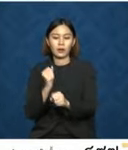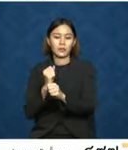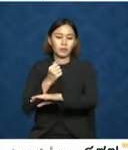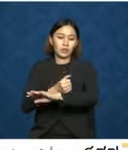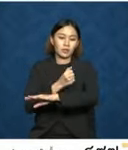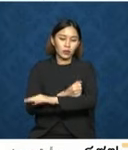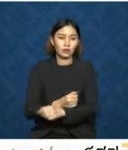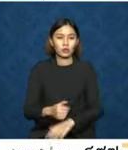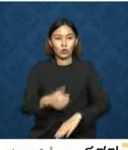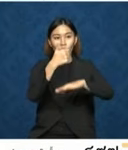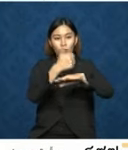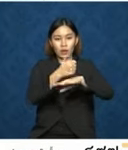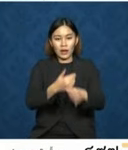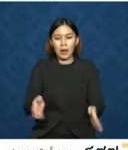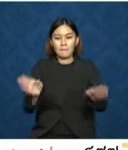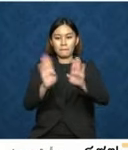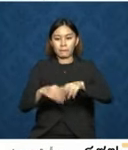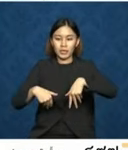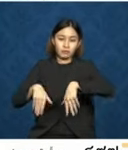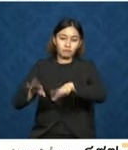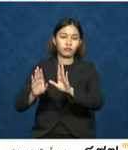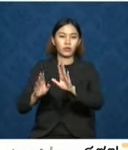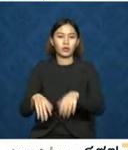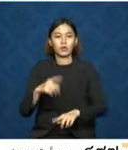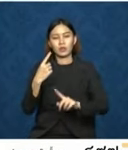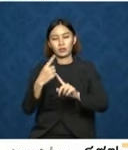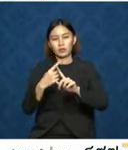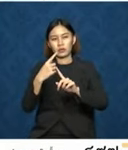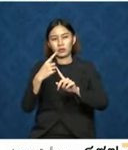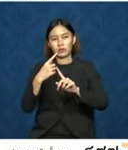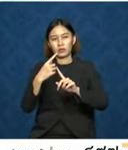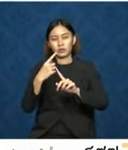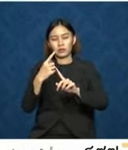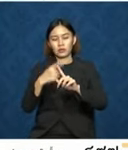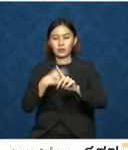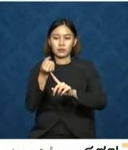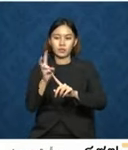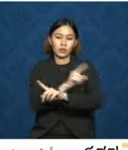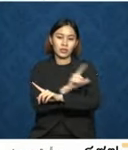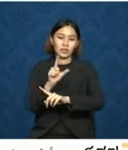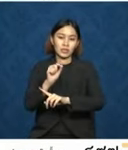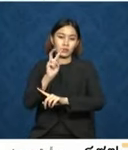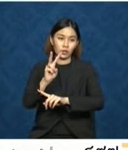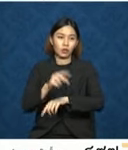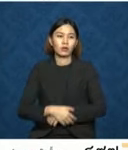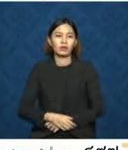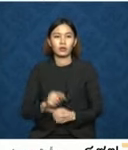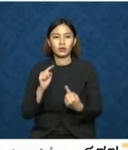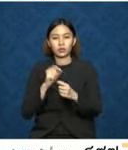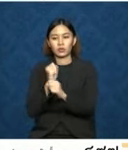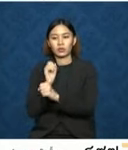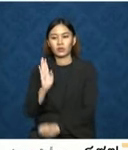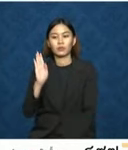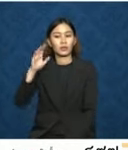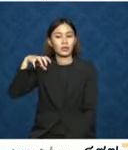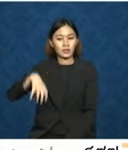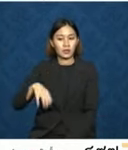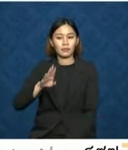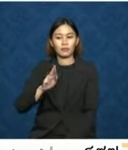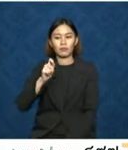ที่ถูกนายจ้างปิดกิจการลอยแพเมื่อวันที่ 21และวันที่ 22ธันวาคมลูกจ้างบริษัทบอดี้แฟชั่น